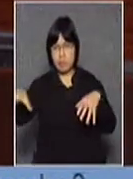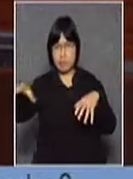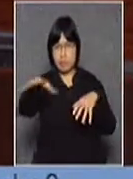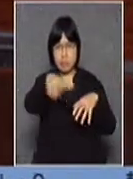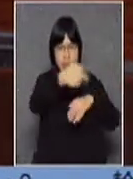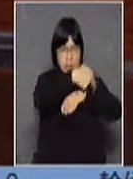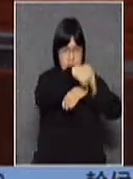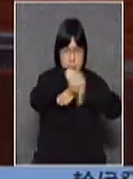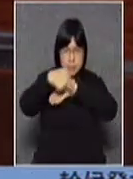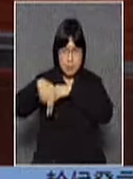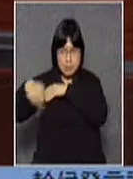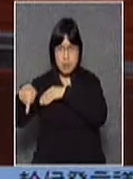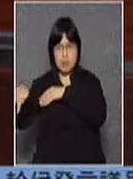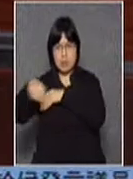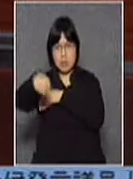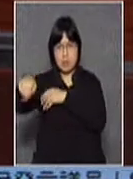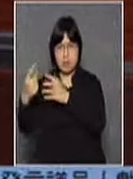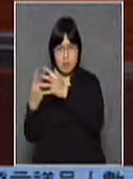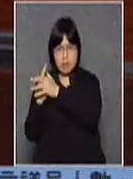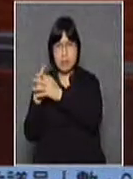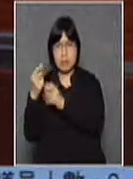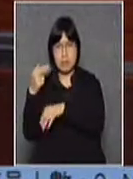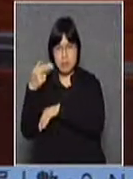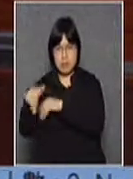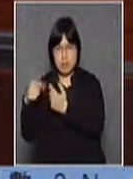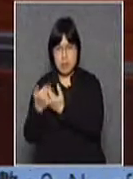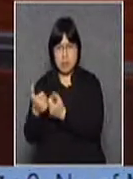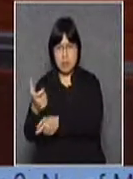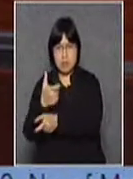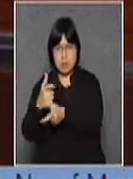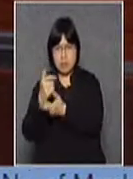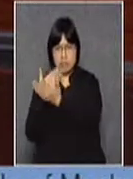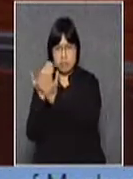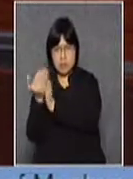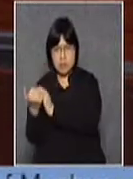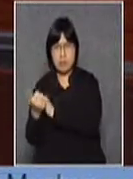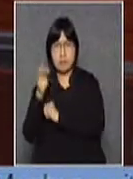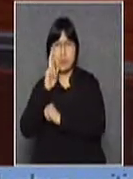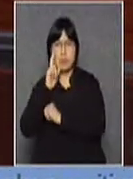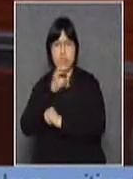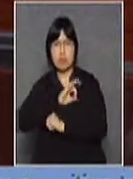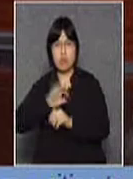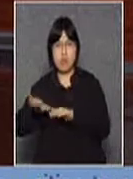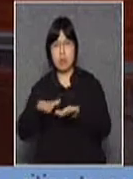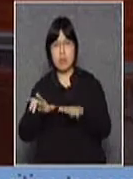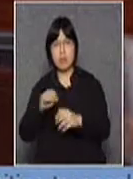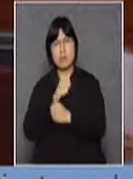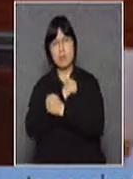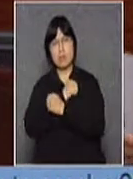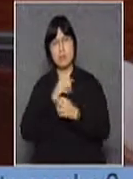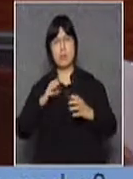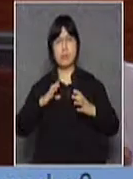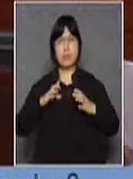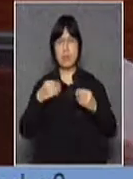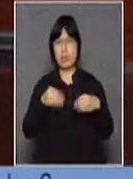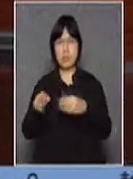而按嗰個地域嘅特色咧而設計佢個經濟嘅體系譬如珠海係休閒教育嘅，好清晰